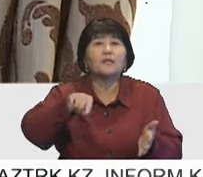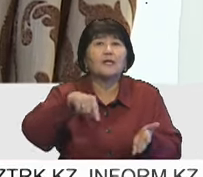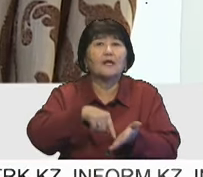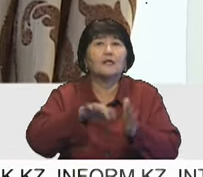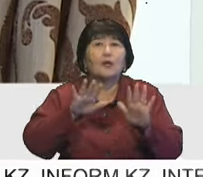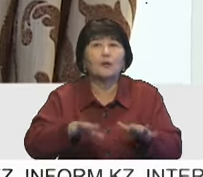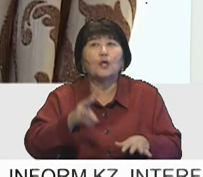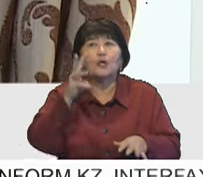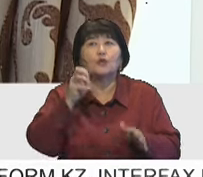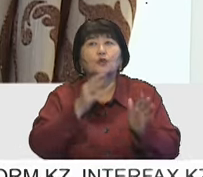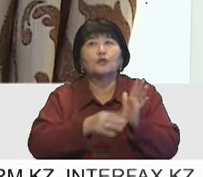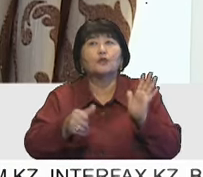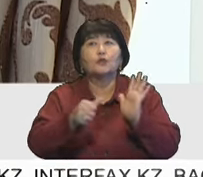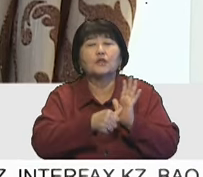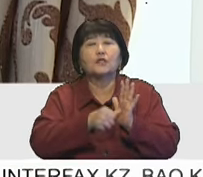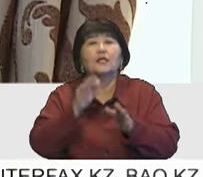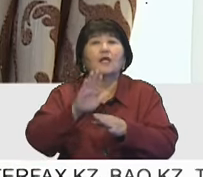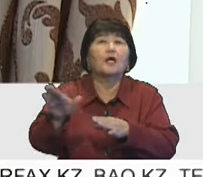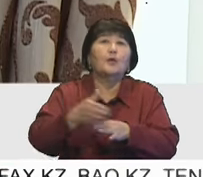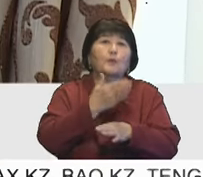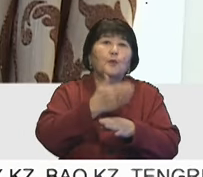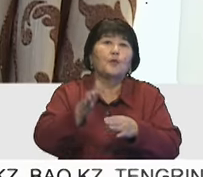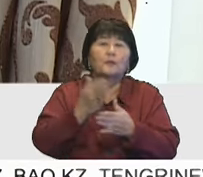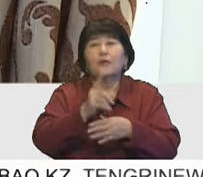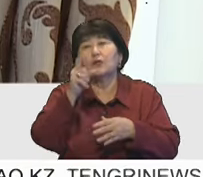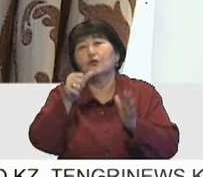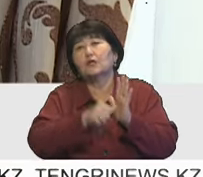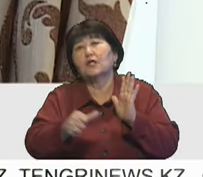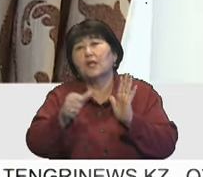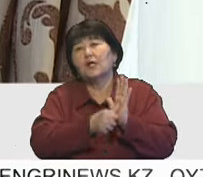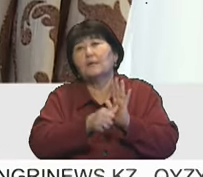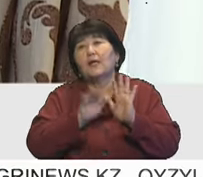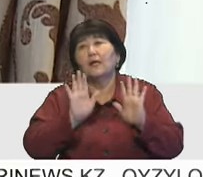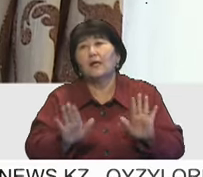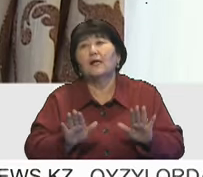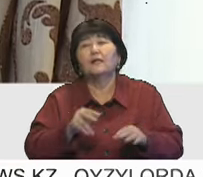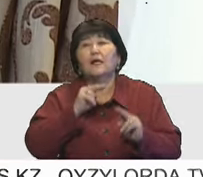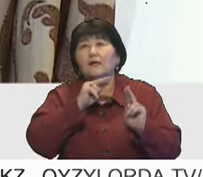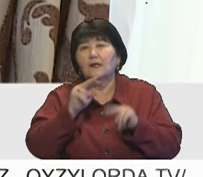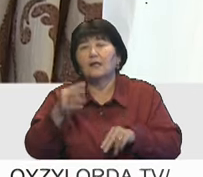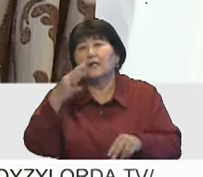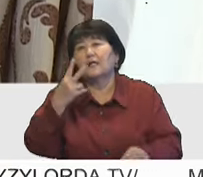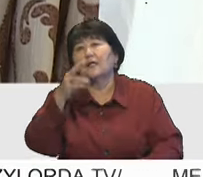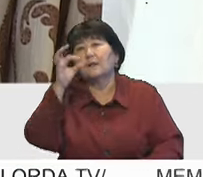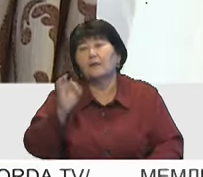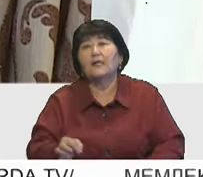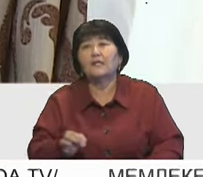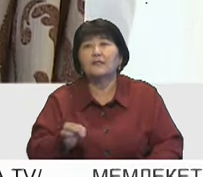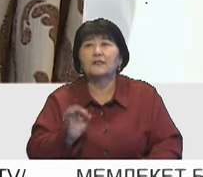орталығында 396 бағытта бөлетін болсақ, соның 166 бағытын ғана жауын, яғни 42% ғана